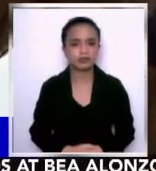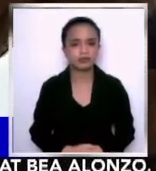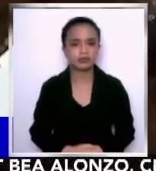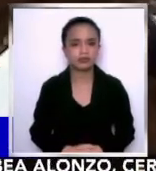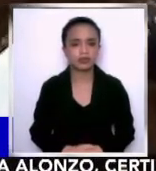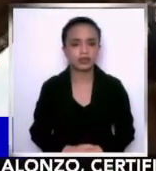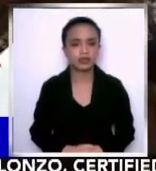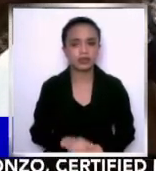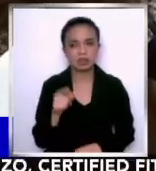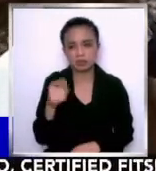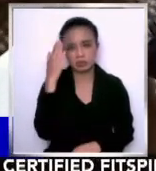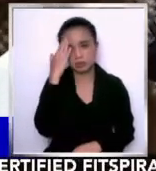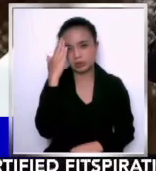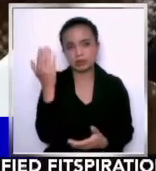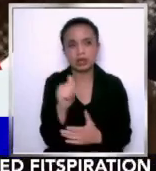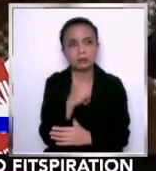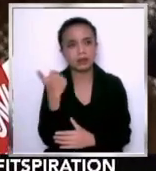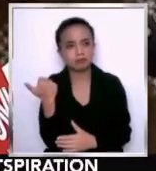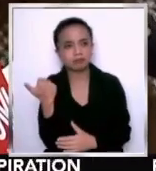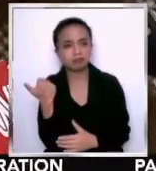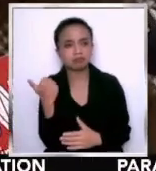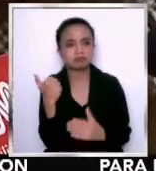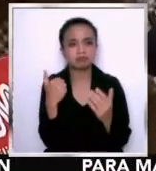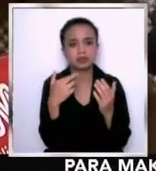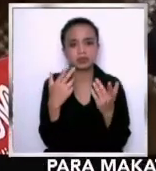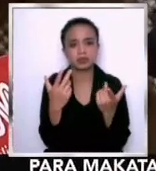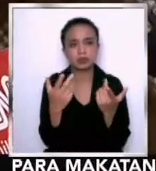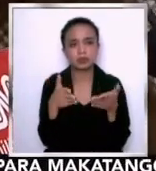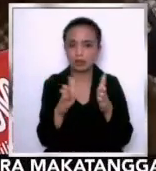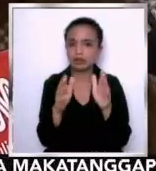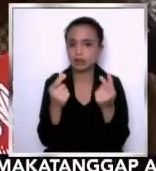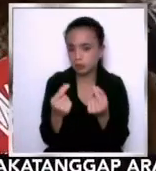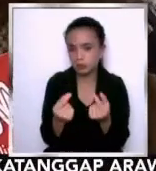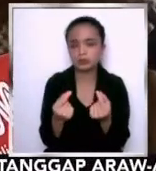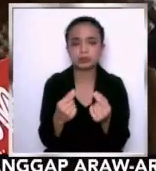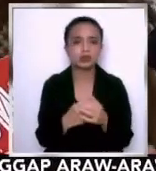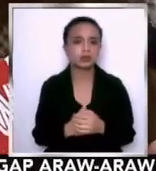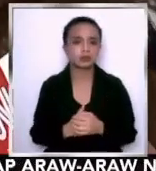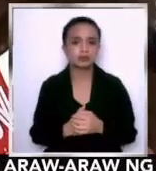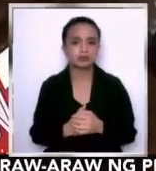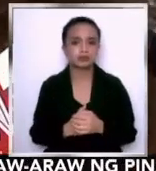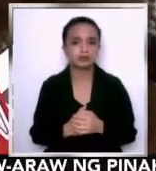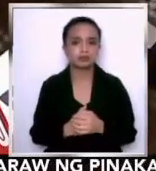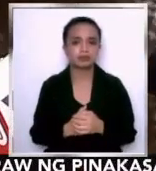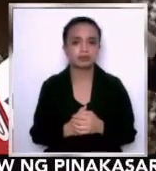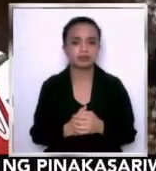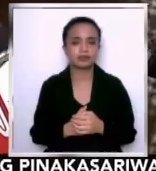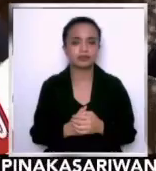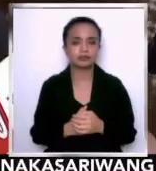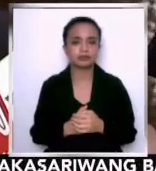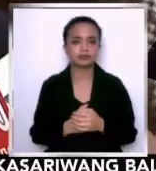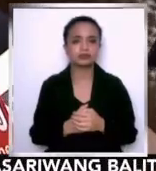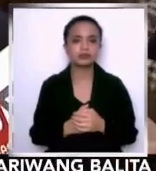Unless, you know, other measures are done to stimulate, counter-stimulate, you know, the economy. Lay Alves,